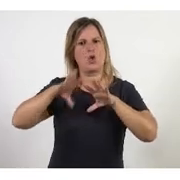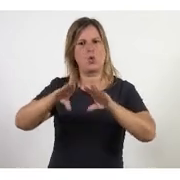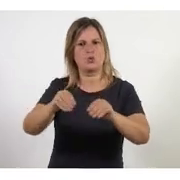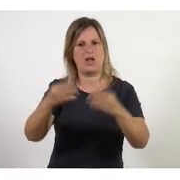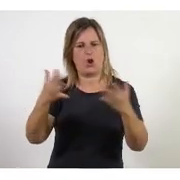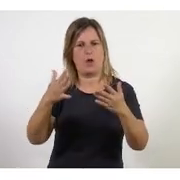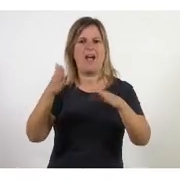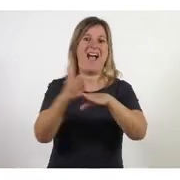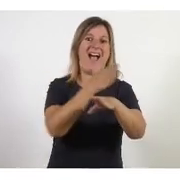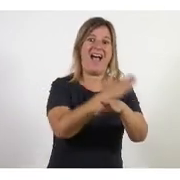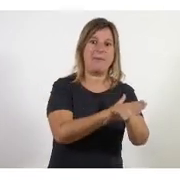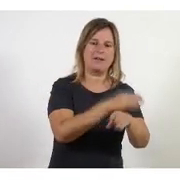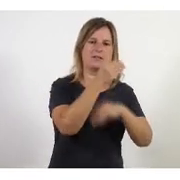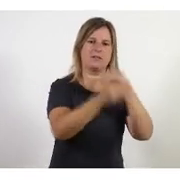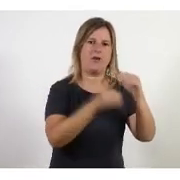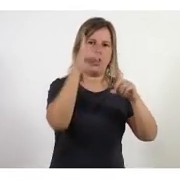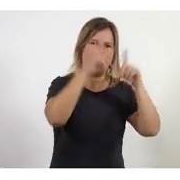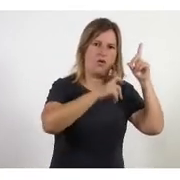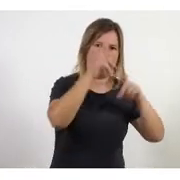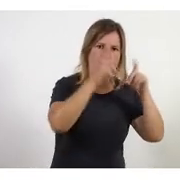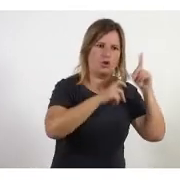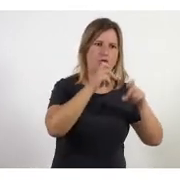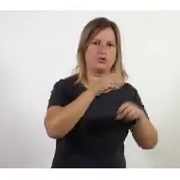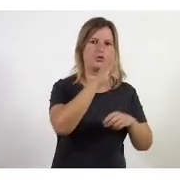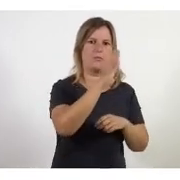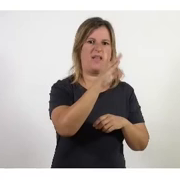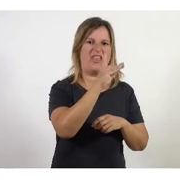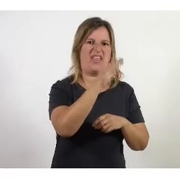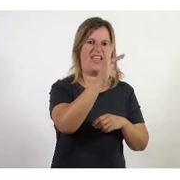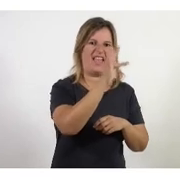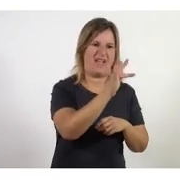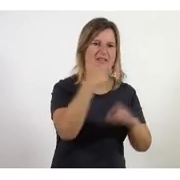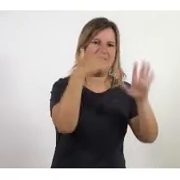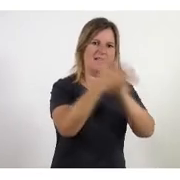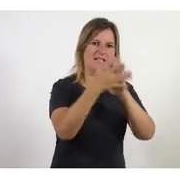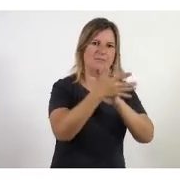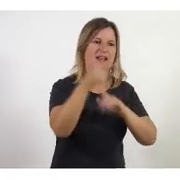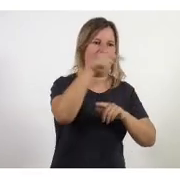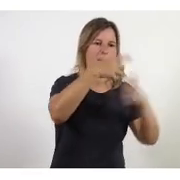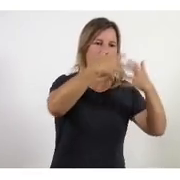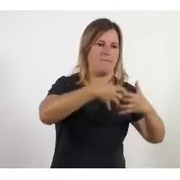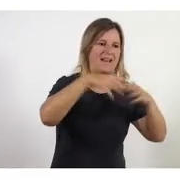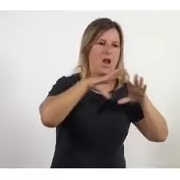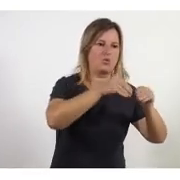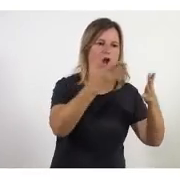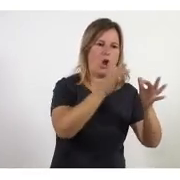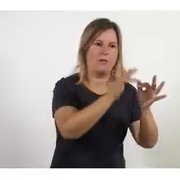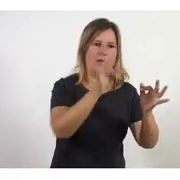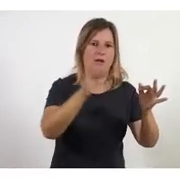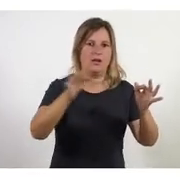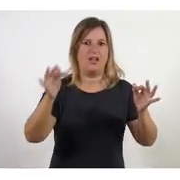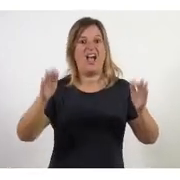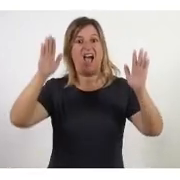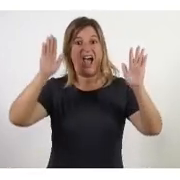un PDF i enganxaven allà les explicacions. Ara s'ha d'agafar per aquí, heu de vigilar això. Doncs van acabar convertint aquests